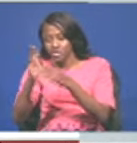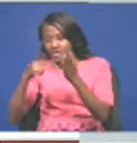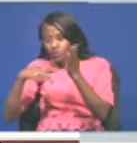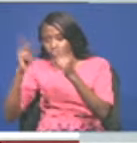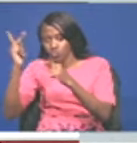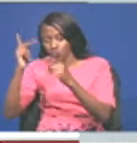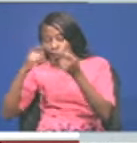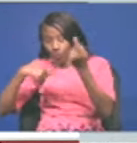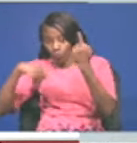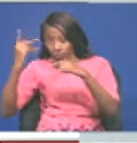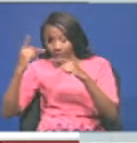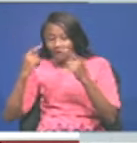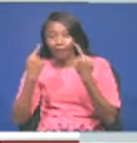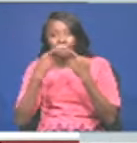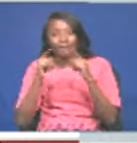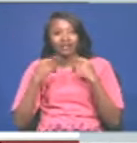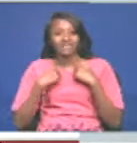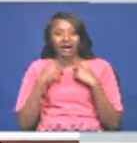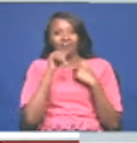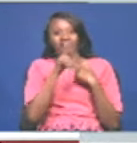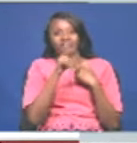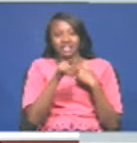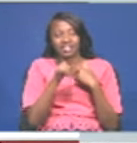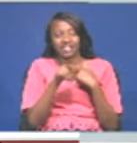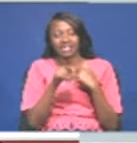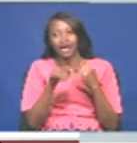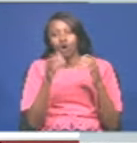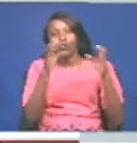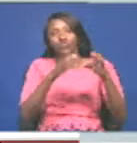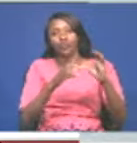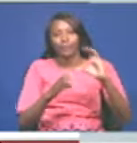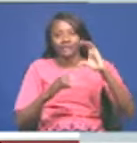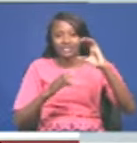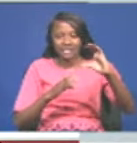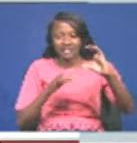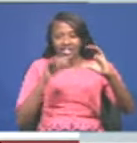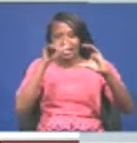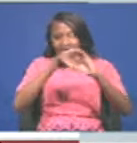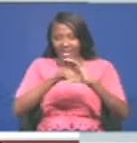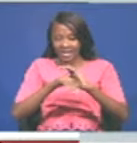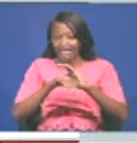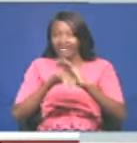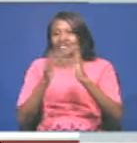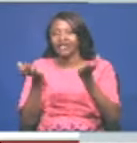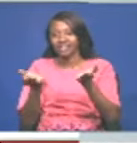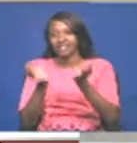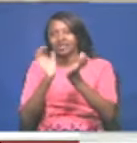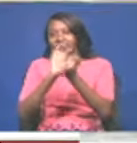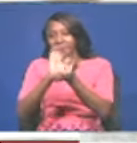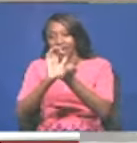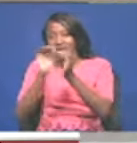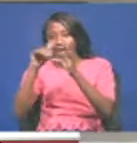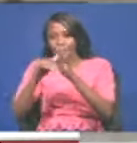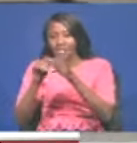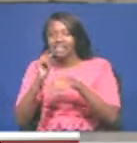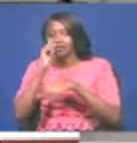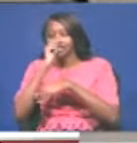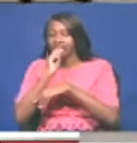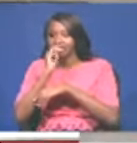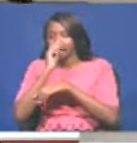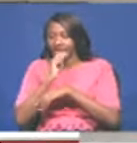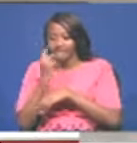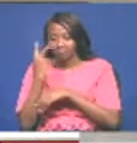mechi yao ya ufunguzi kundini cha katika uwanja wa Benjamin Mkapa jijini Dar es Salaam, Tanzania. Tazama.